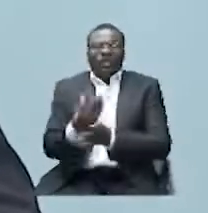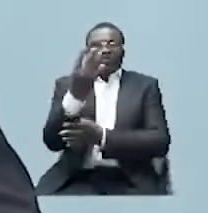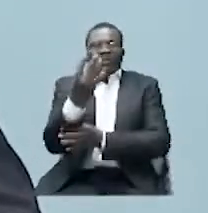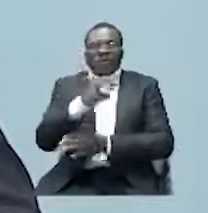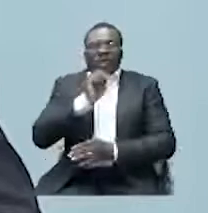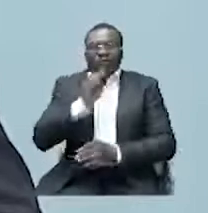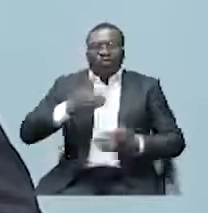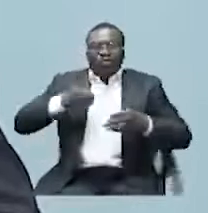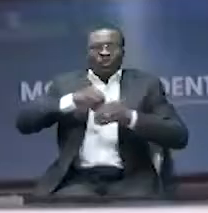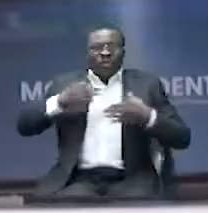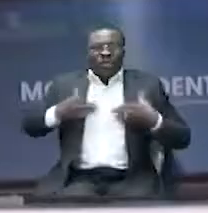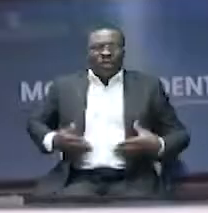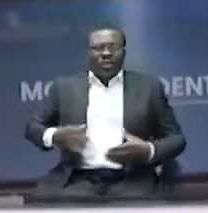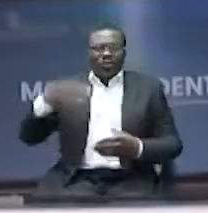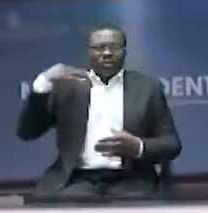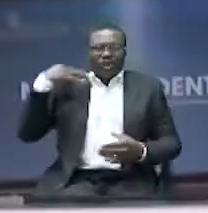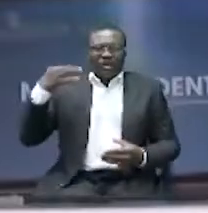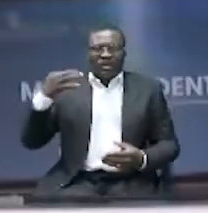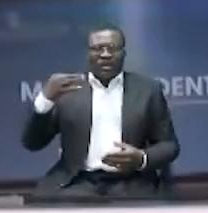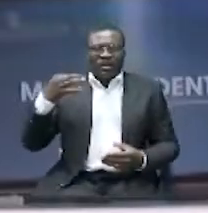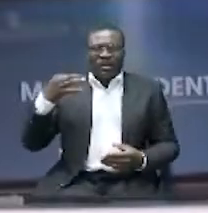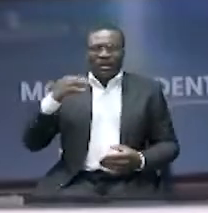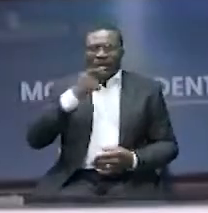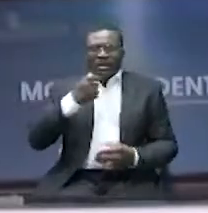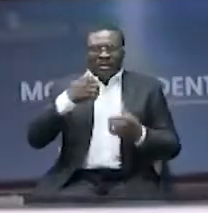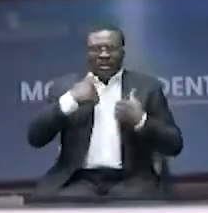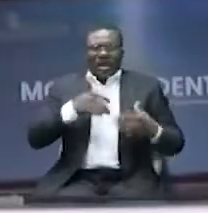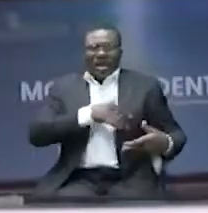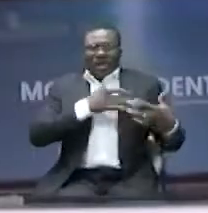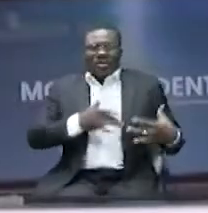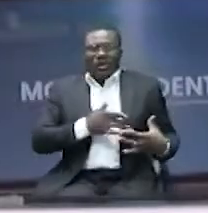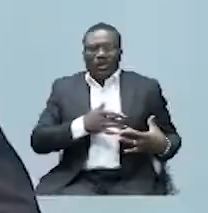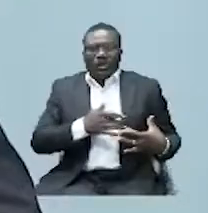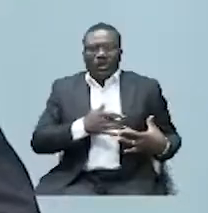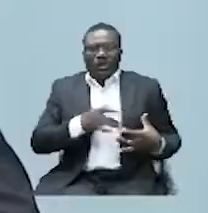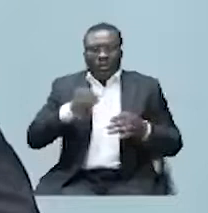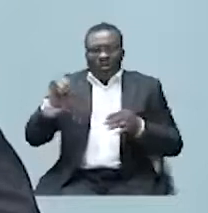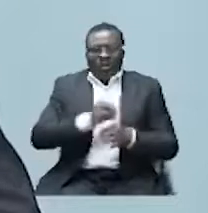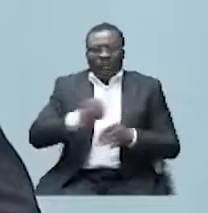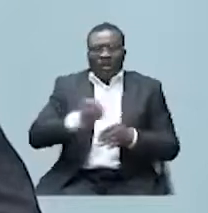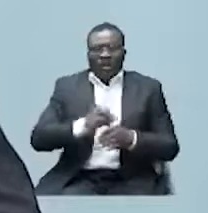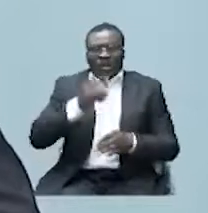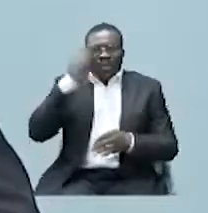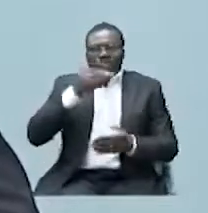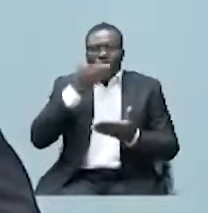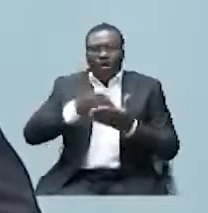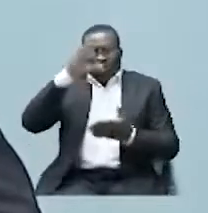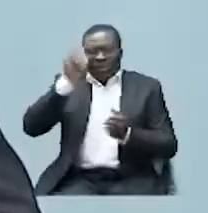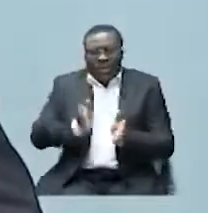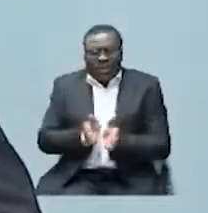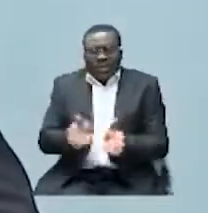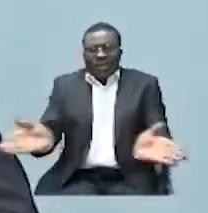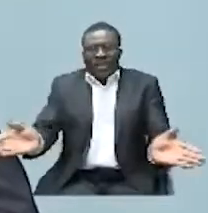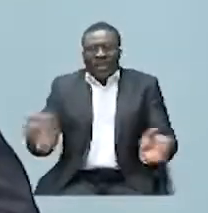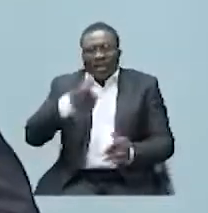peau d'un candidat qui a à cœur d'œuvrer pour un bien-être plus général.